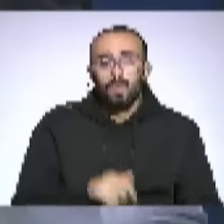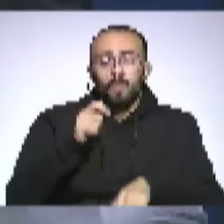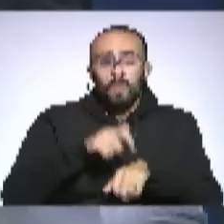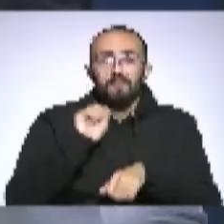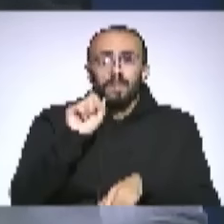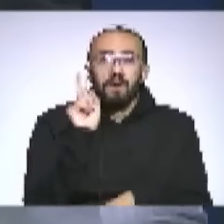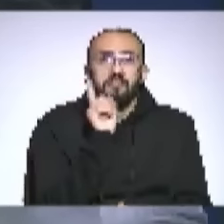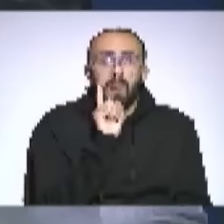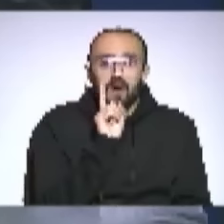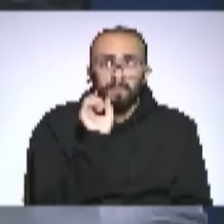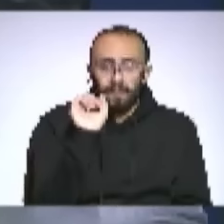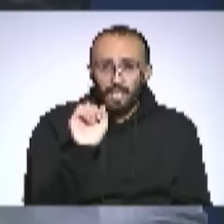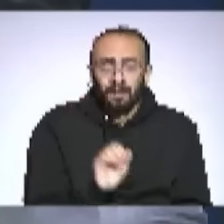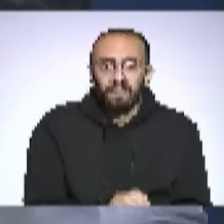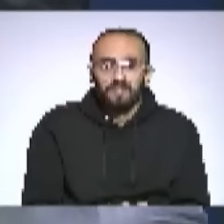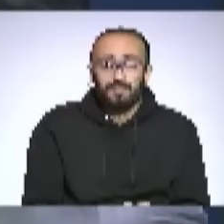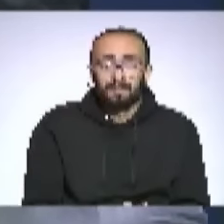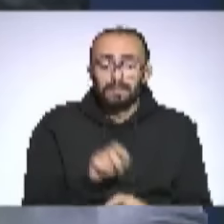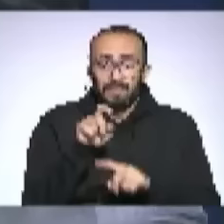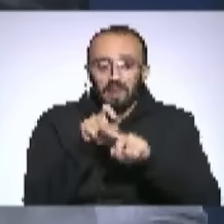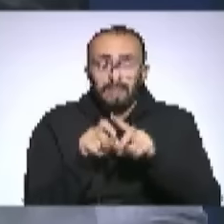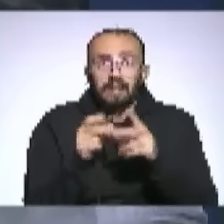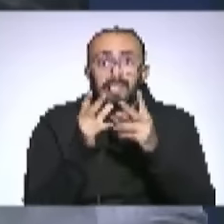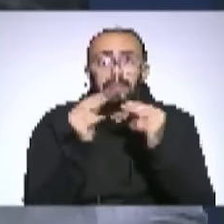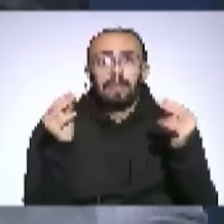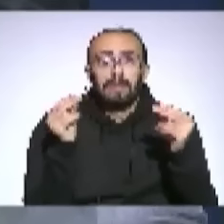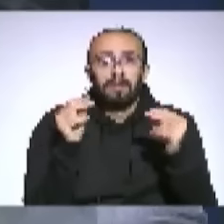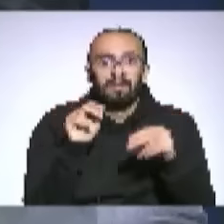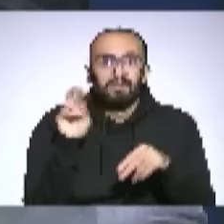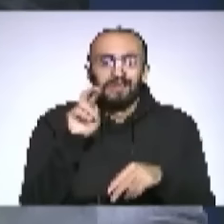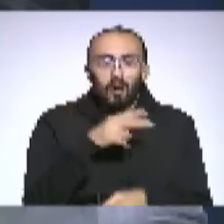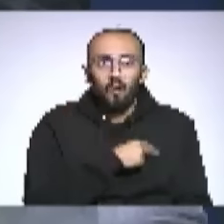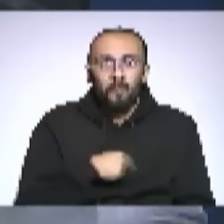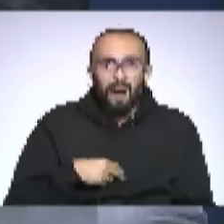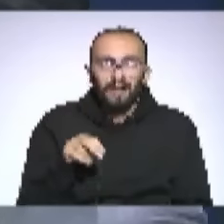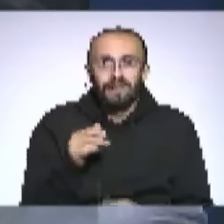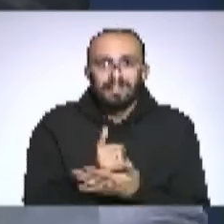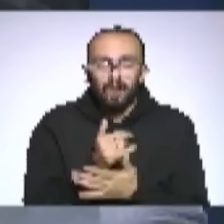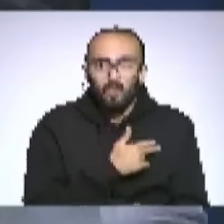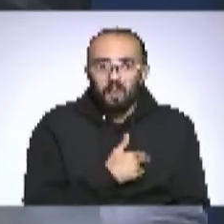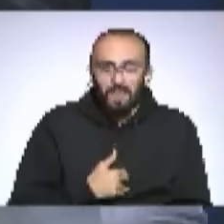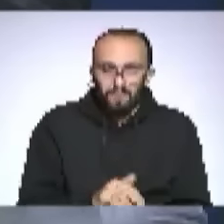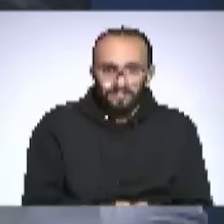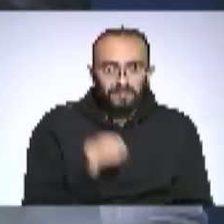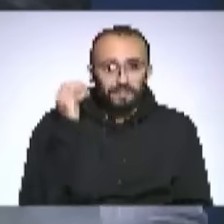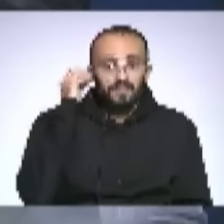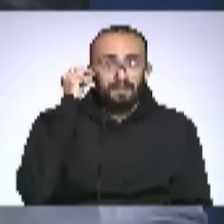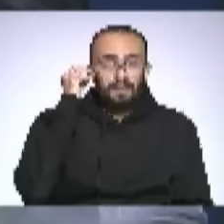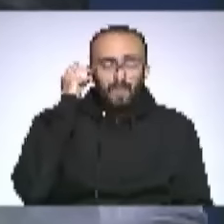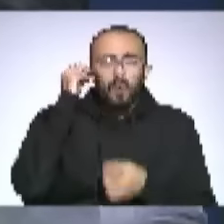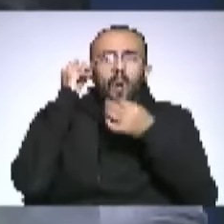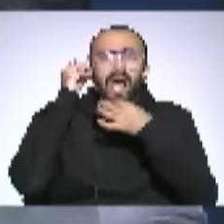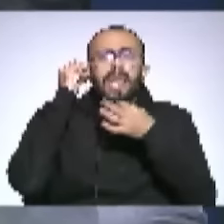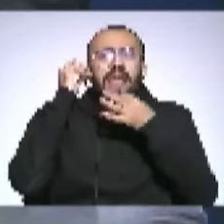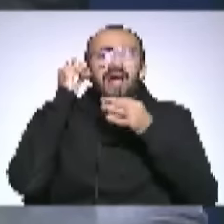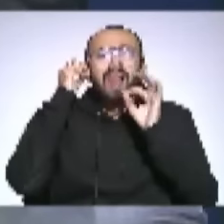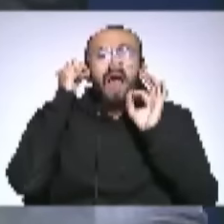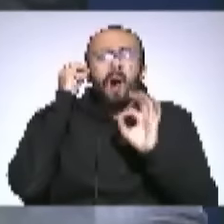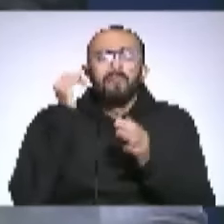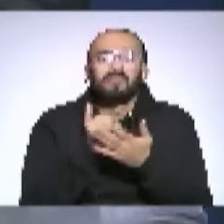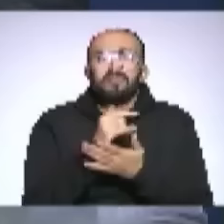الام كانت الغالبيه العظمى مدارس حكوميه والقله النادره مدارس خاصه